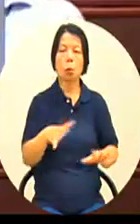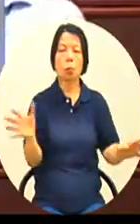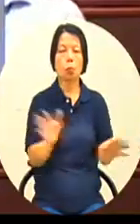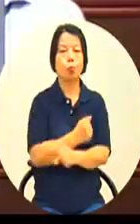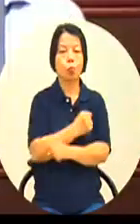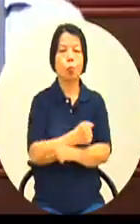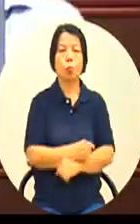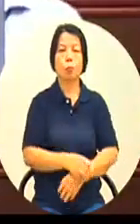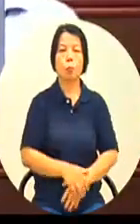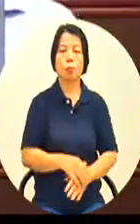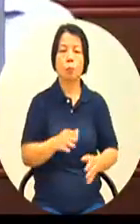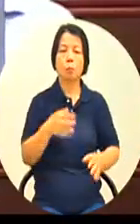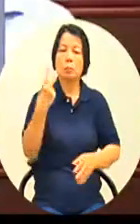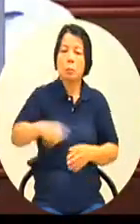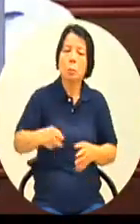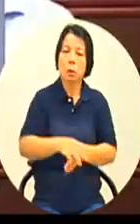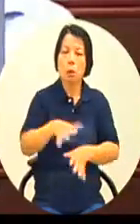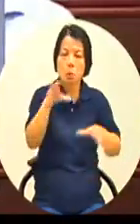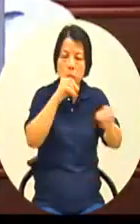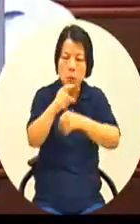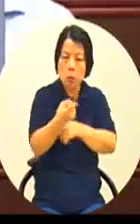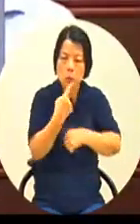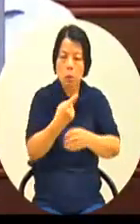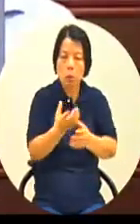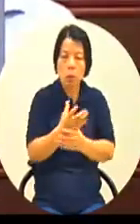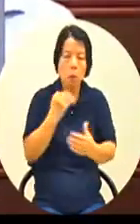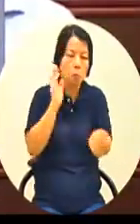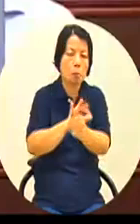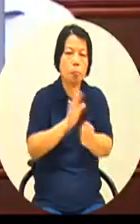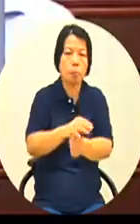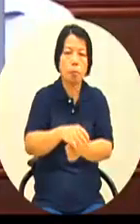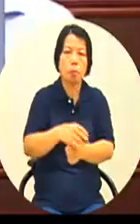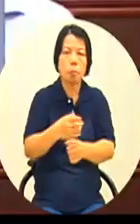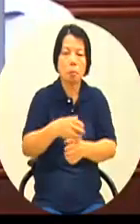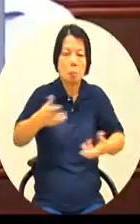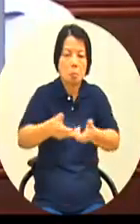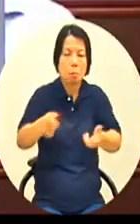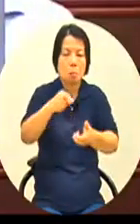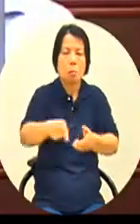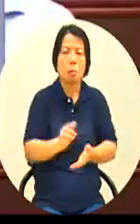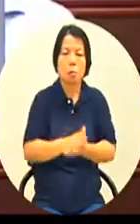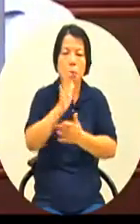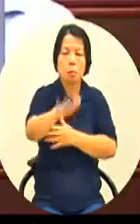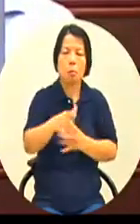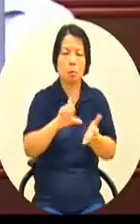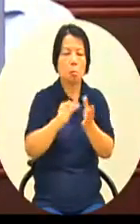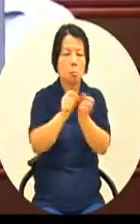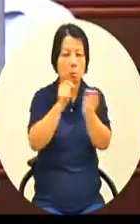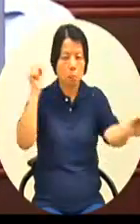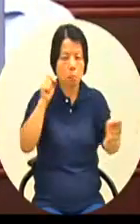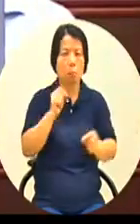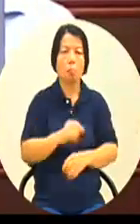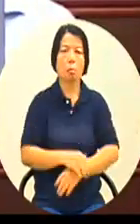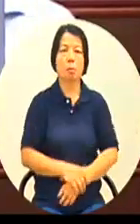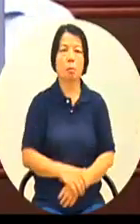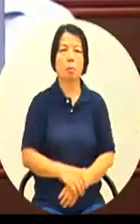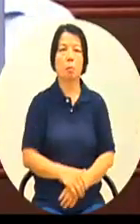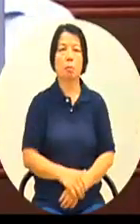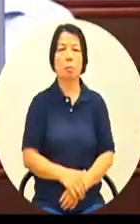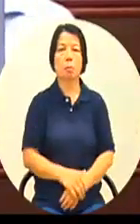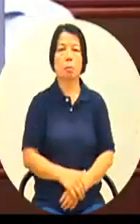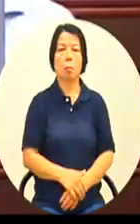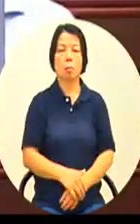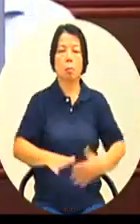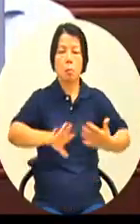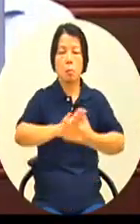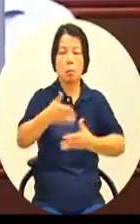实再有这么多的资源要投入到哈马星，其实可能未来还要等很久很久的一段时间。那另